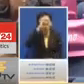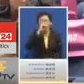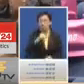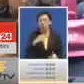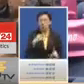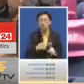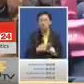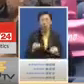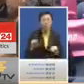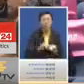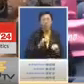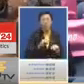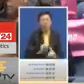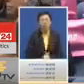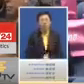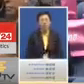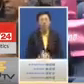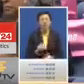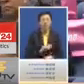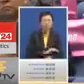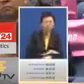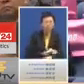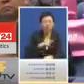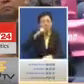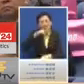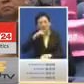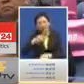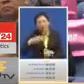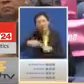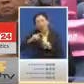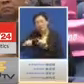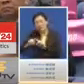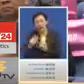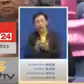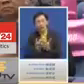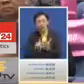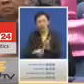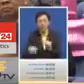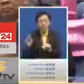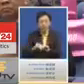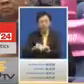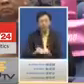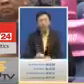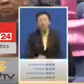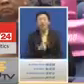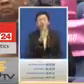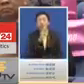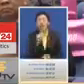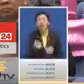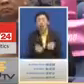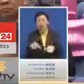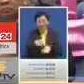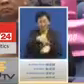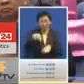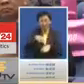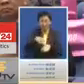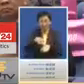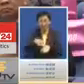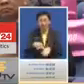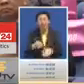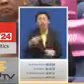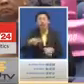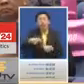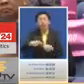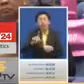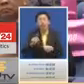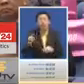ครับสบู่ยาสีฟันน้ำมันขึ้นหมดท่านขึ้นภาษีสัมภาระมิตรในรถยนต์ปั๊บขึ้นน้ำมันดี